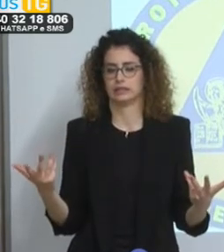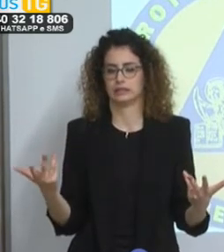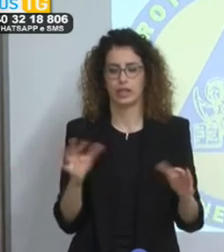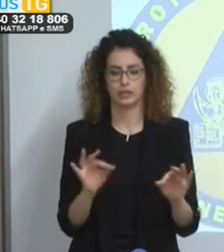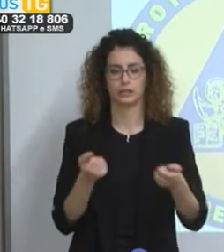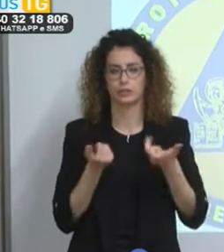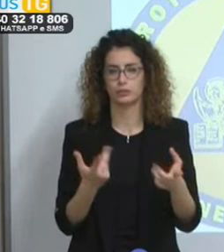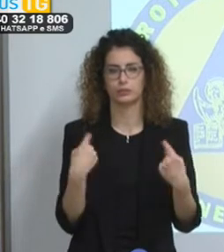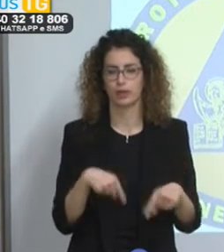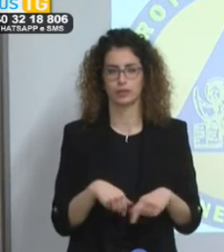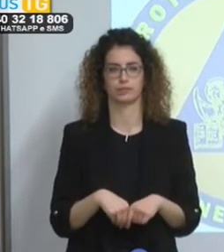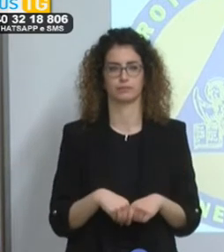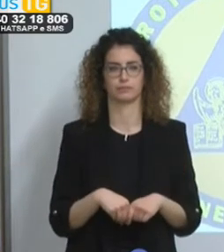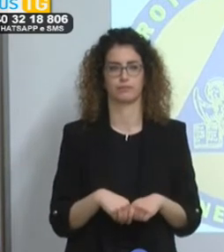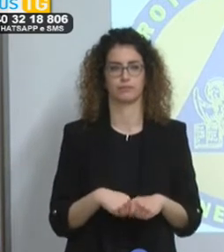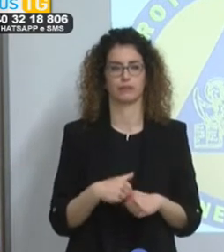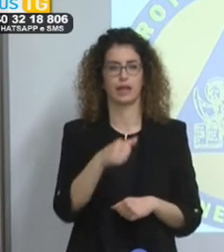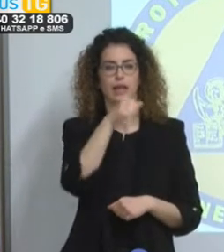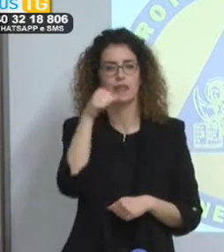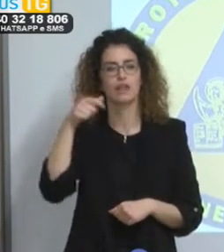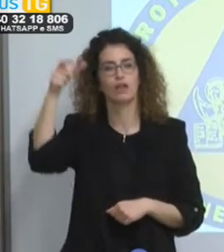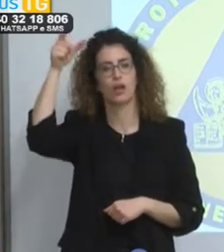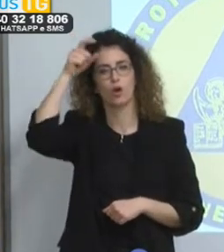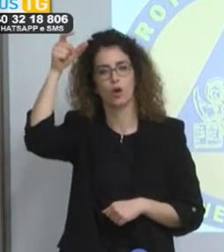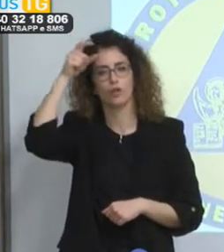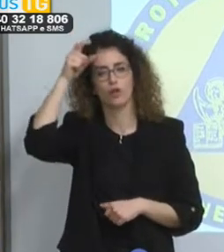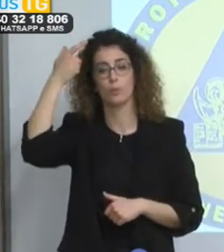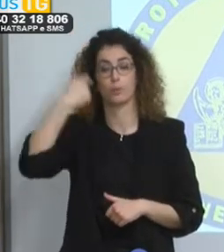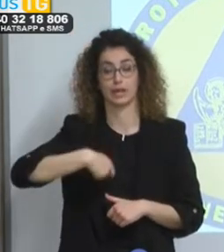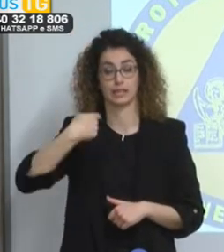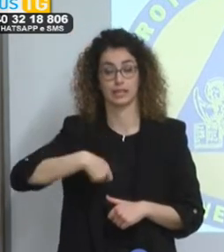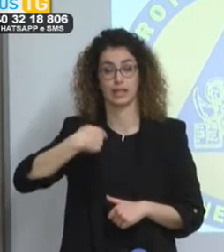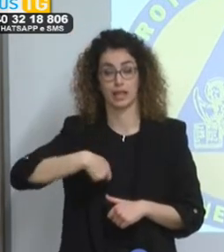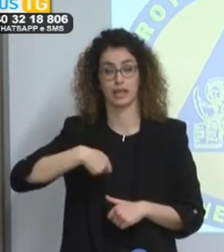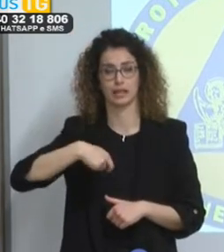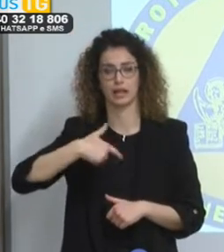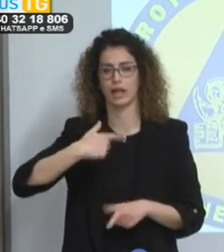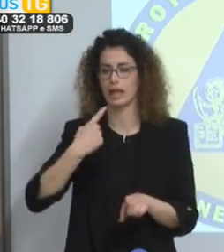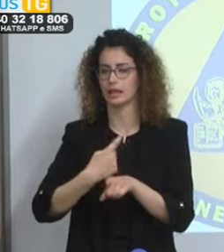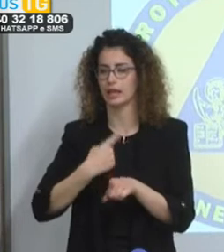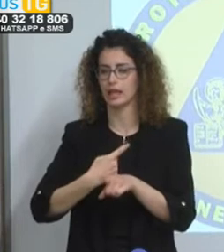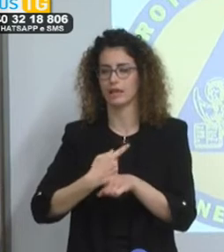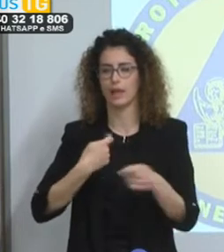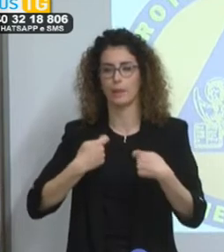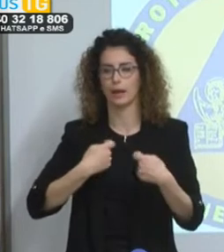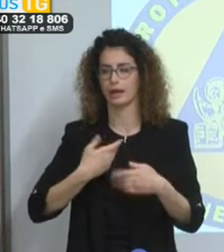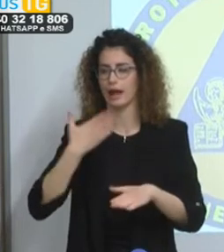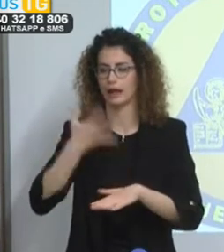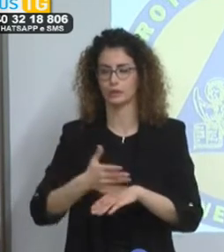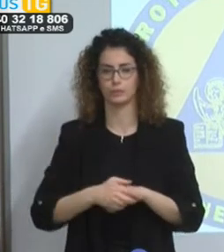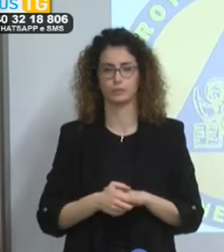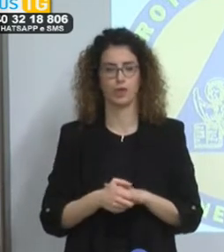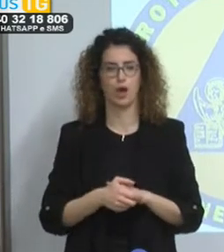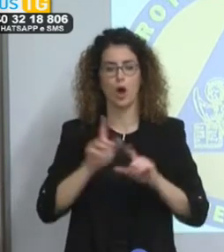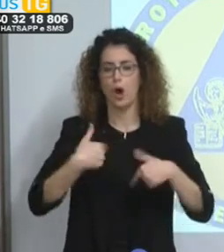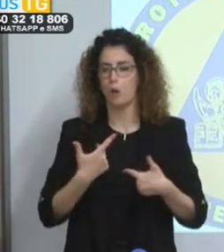disponibilità, cioè bisogna che il governo si decida, o meglio il Presidente del Consiglio decida di andare sul mercato. Io la vedo così. Poi magari